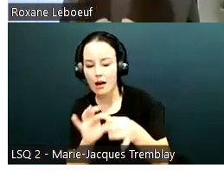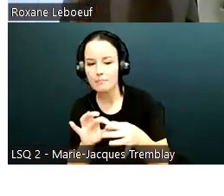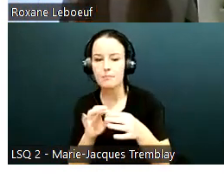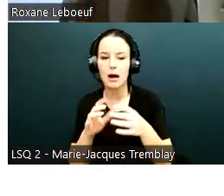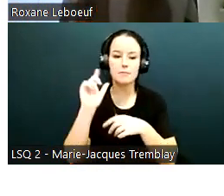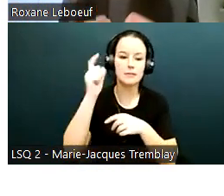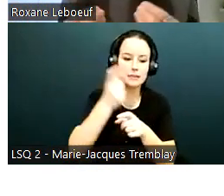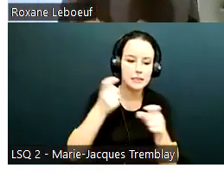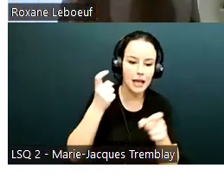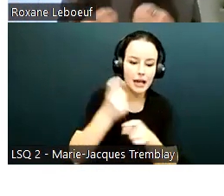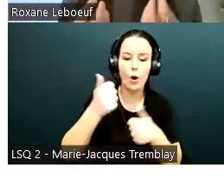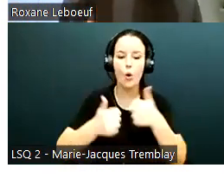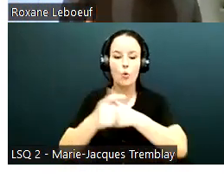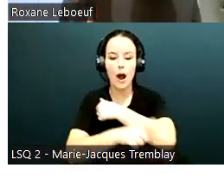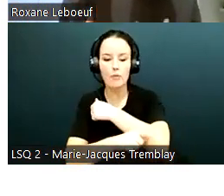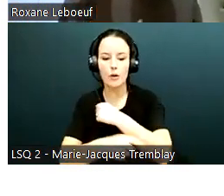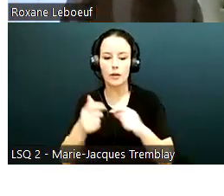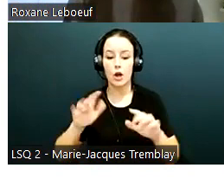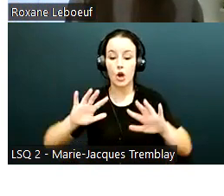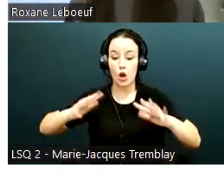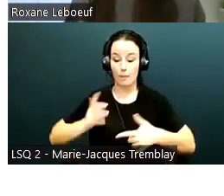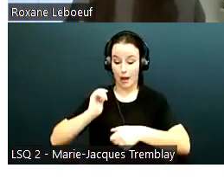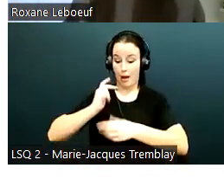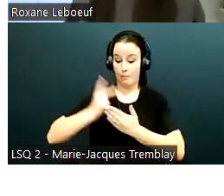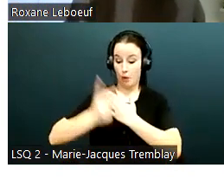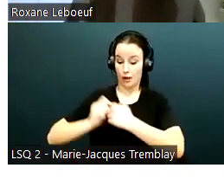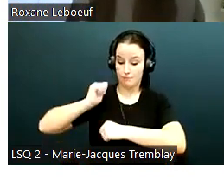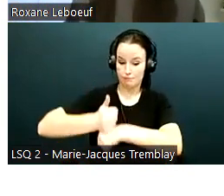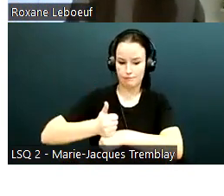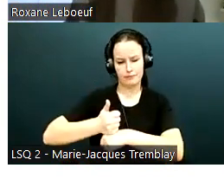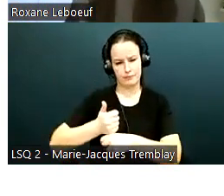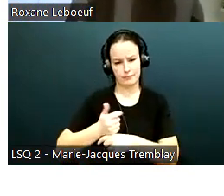un rôle spécifique à jouer dans la mise en œuvre de ce programme-là.